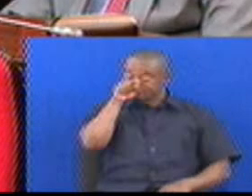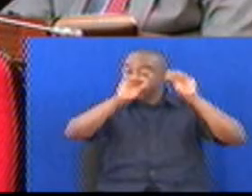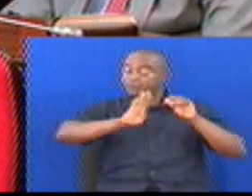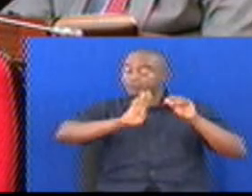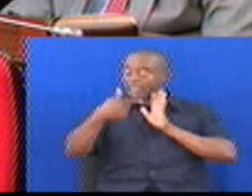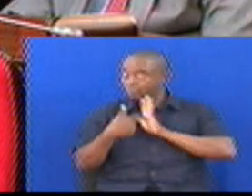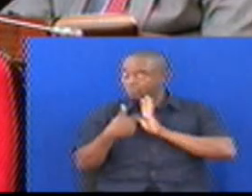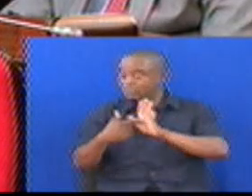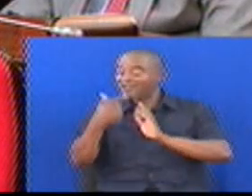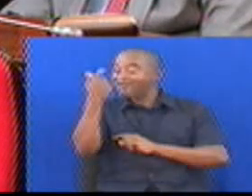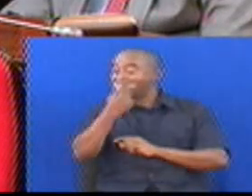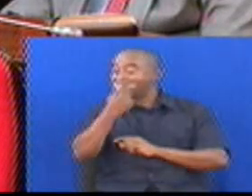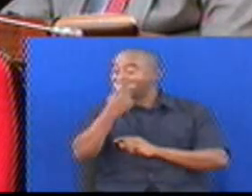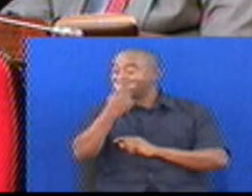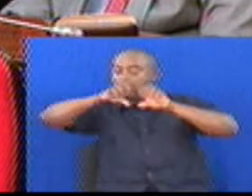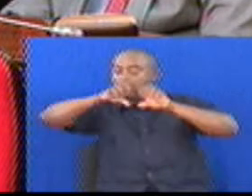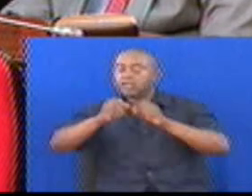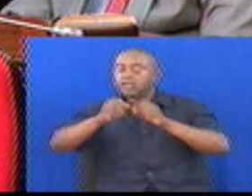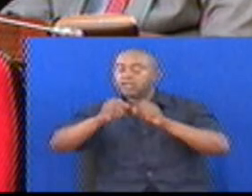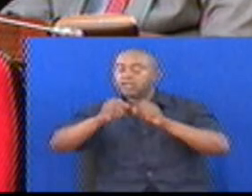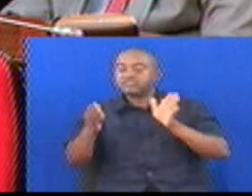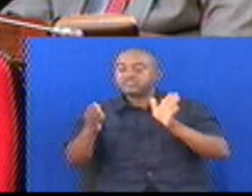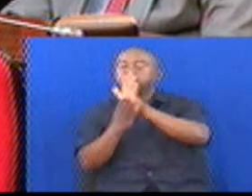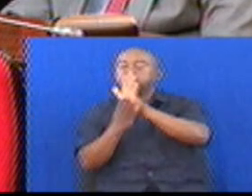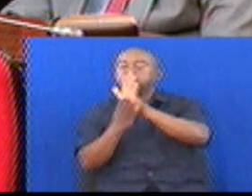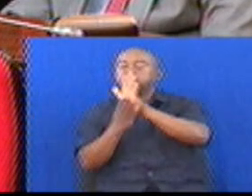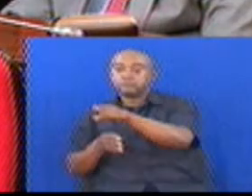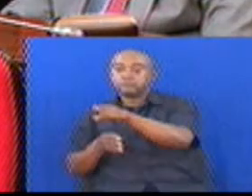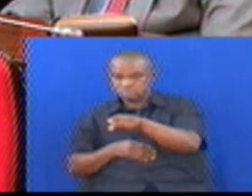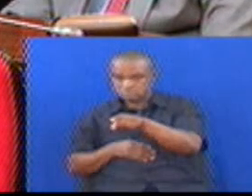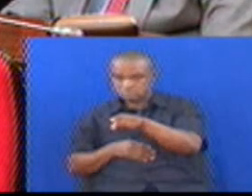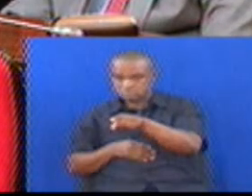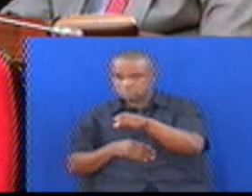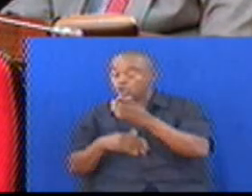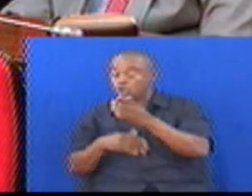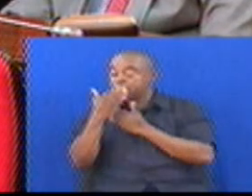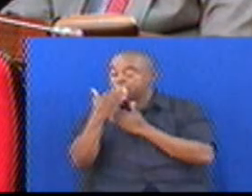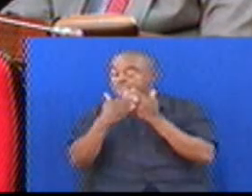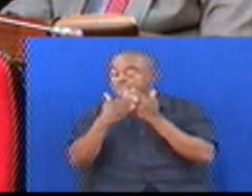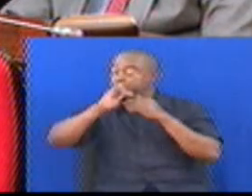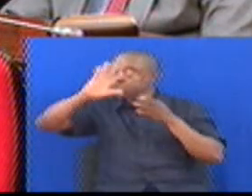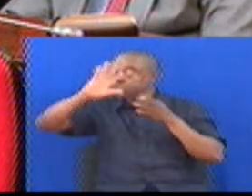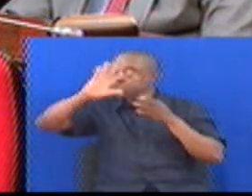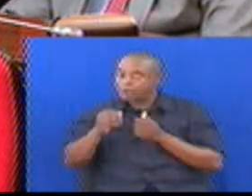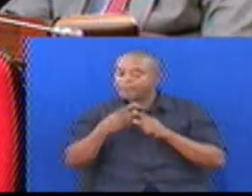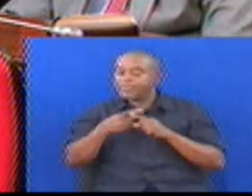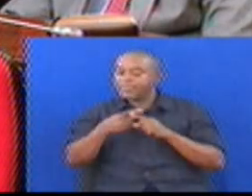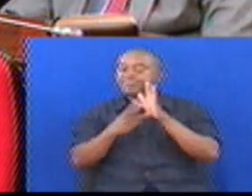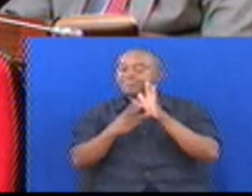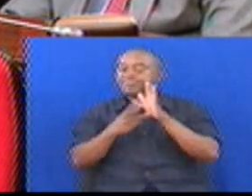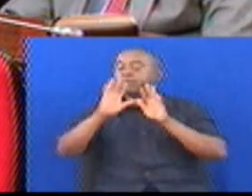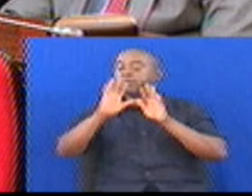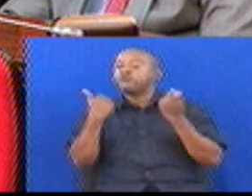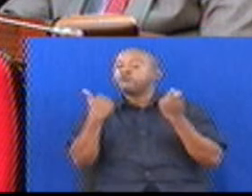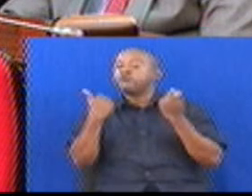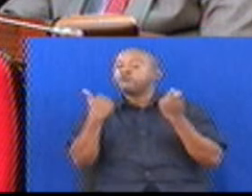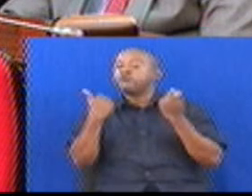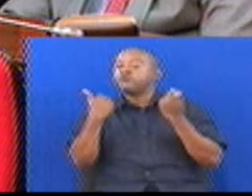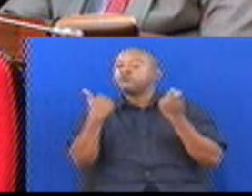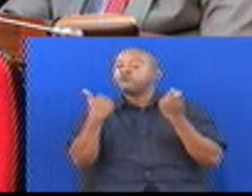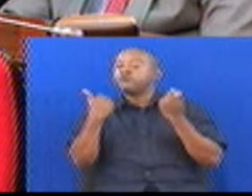Tanzania imeshika nafasi ya 96 ya kati ya nchi 180 duniani ikilinganishwa na nafasi